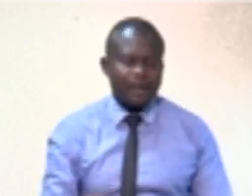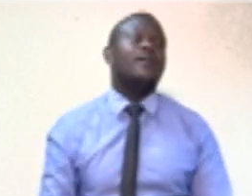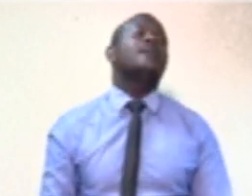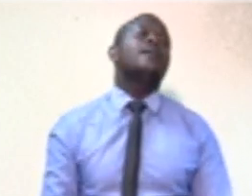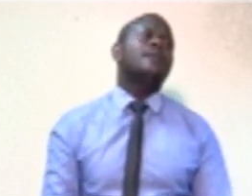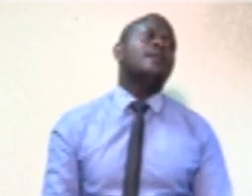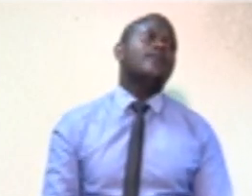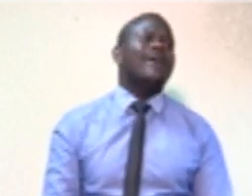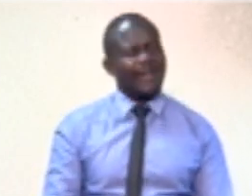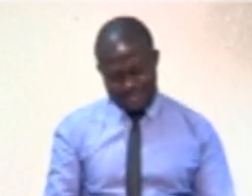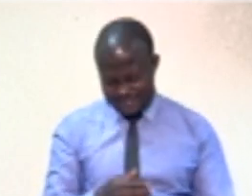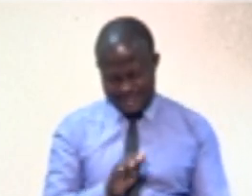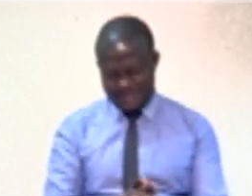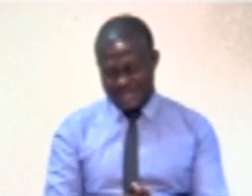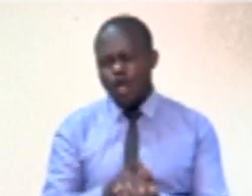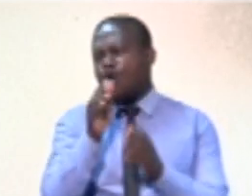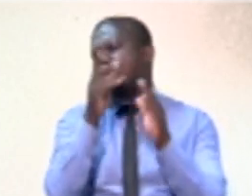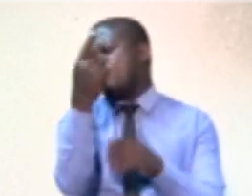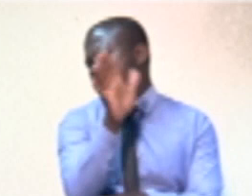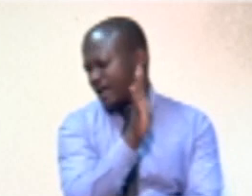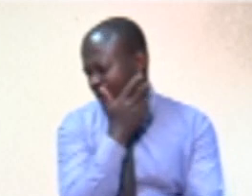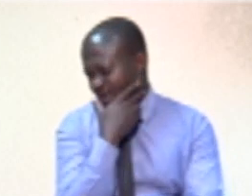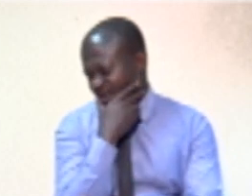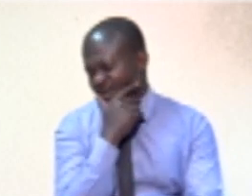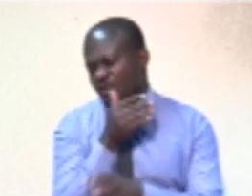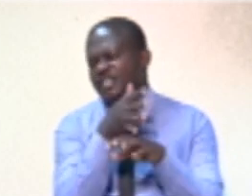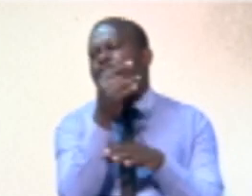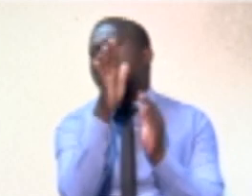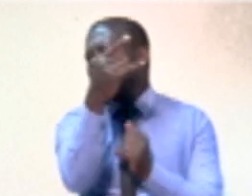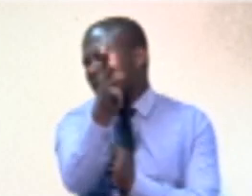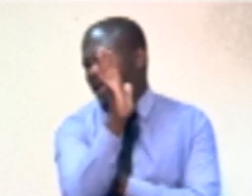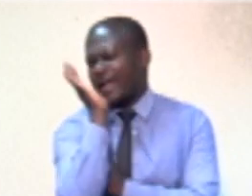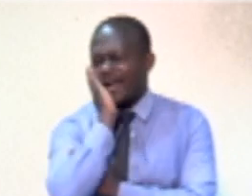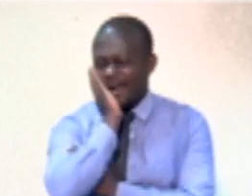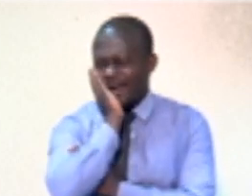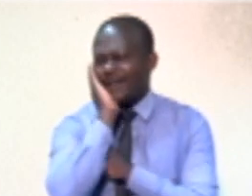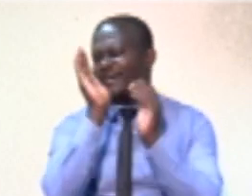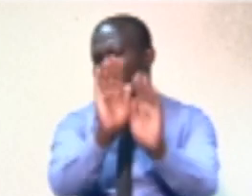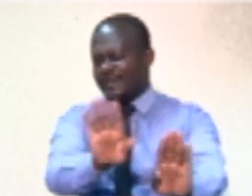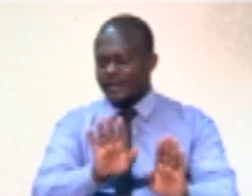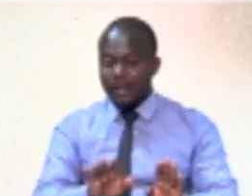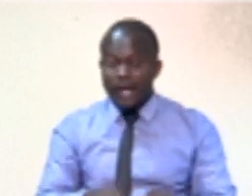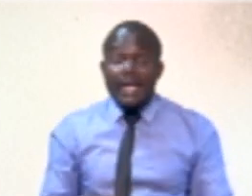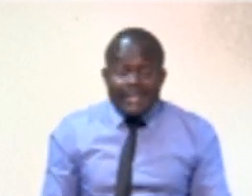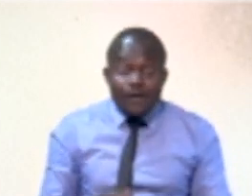ariko se urumva urarenza umuntu umwe cyangwa babiri urahima